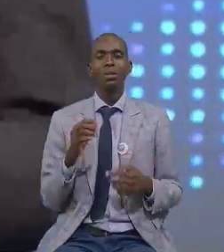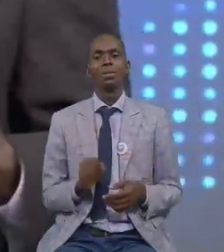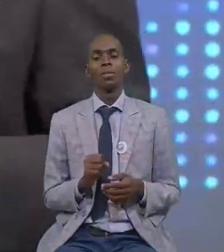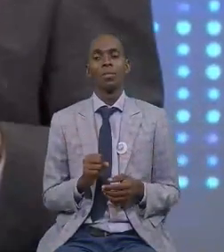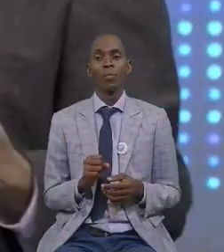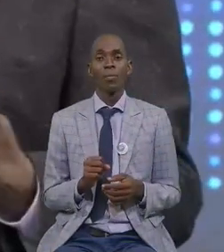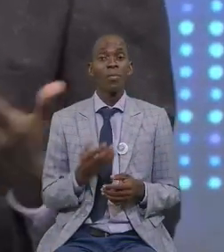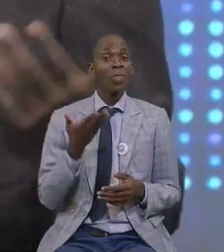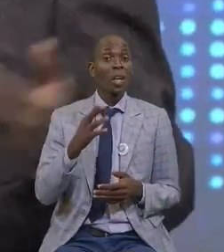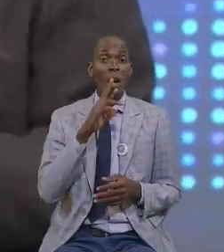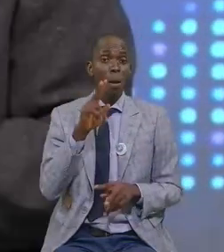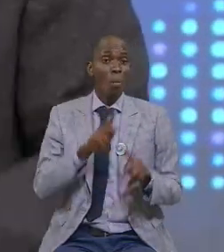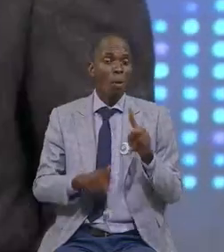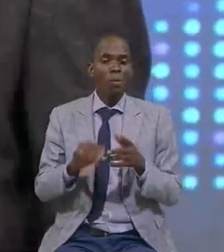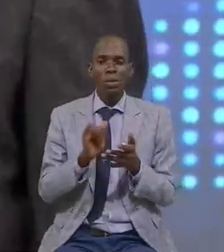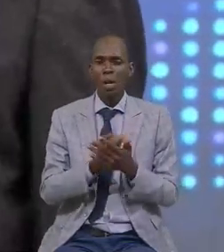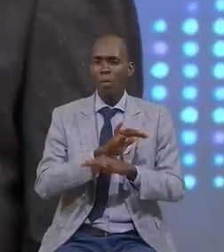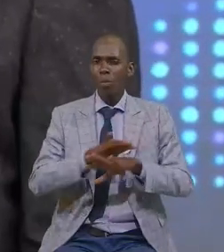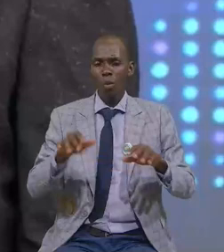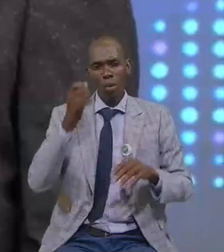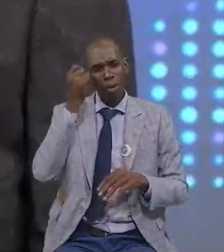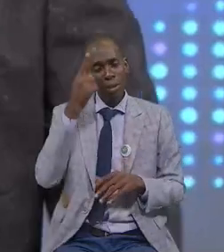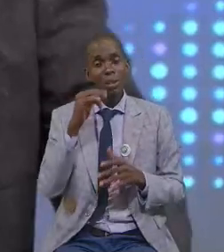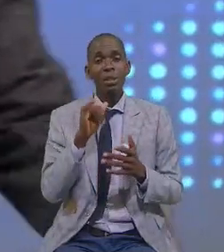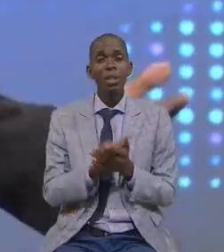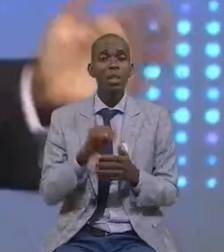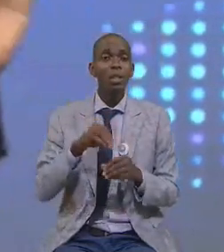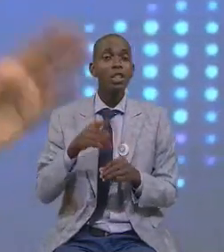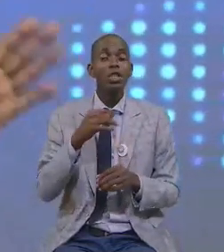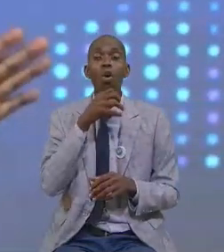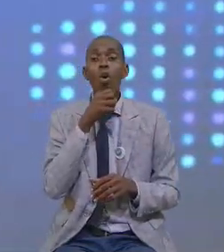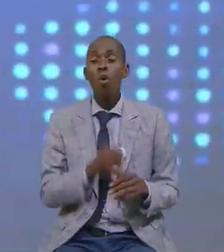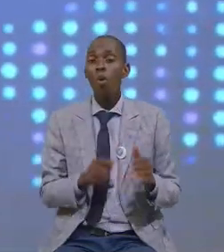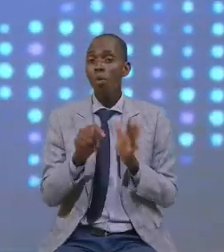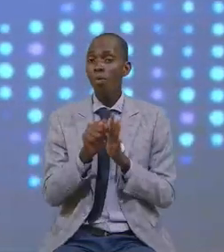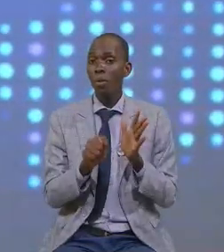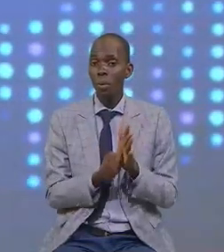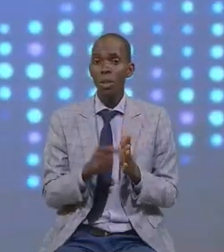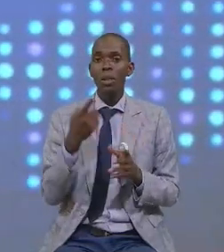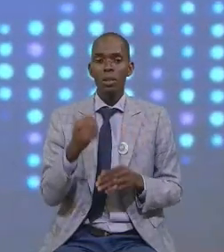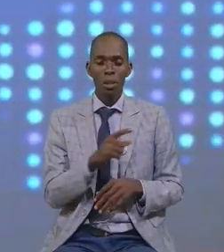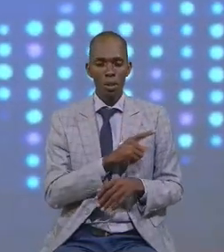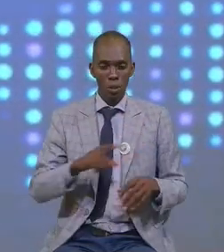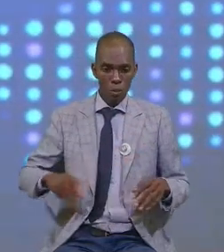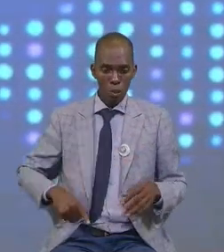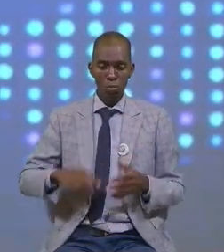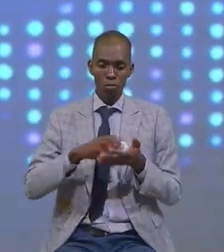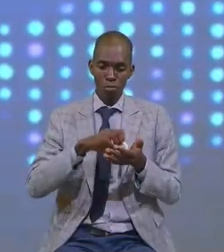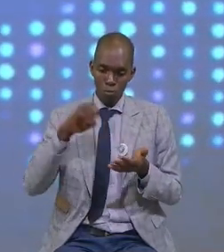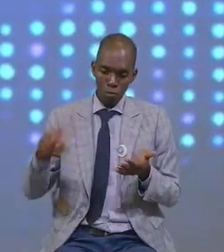Il y a des gens qui ne comprennent pas que même dans l'Ancien Testament, le Seigneur